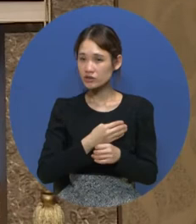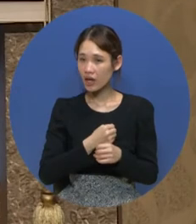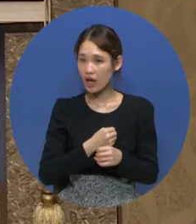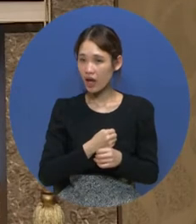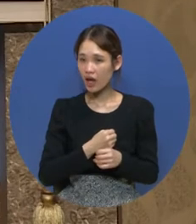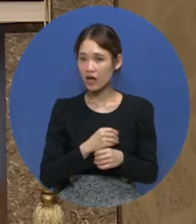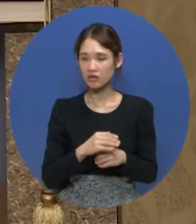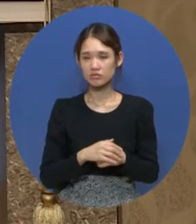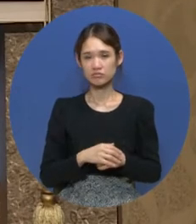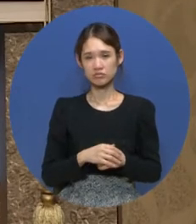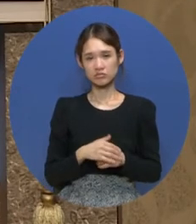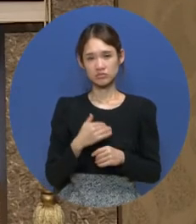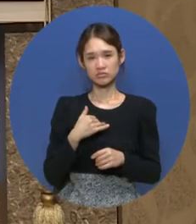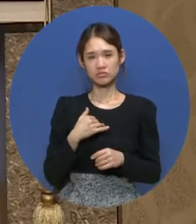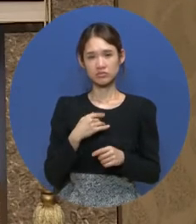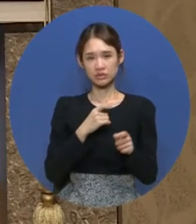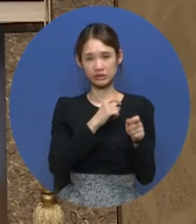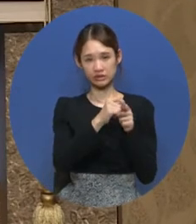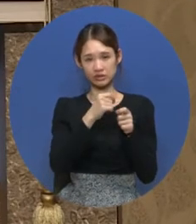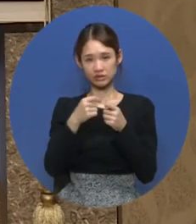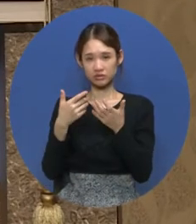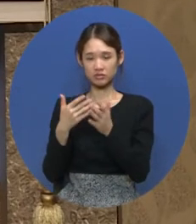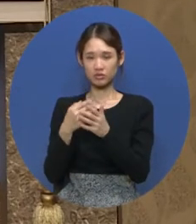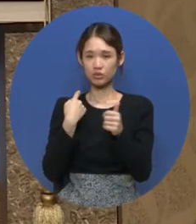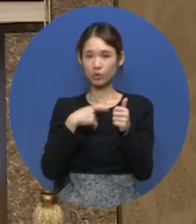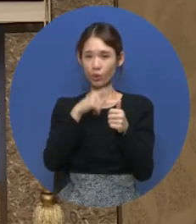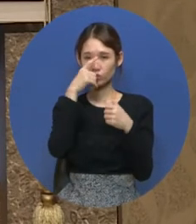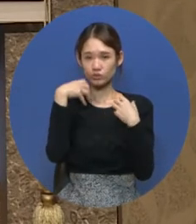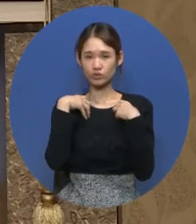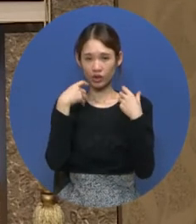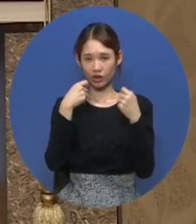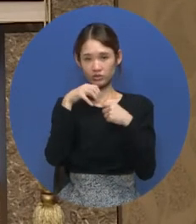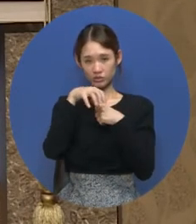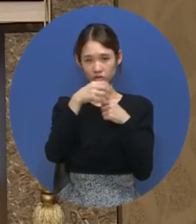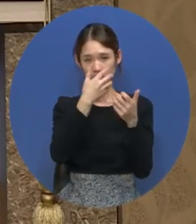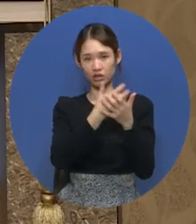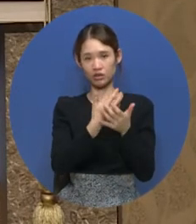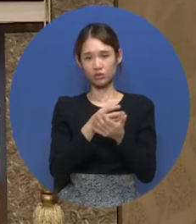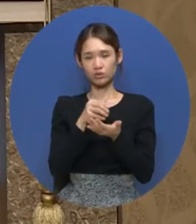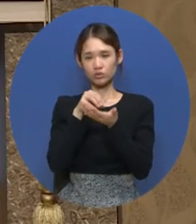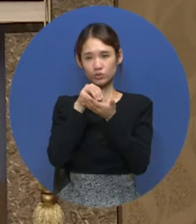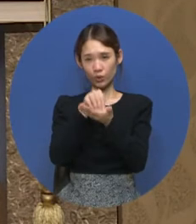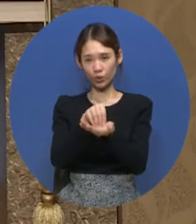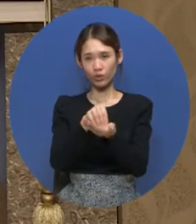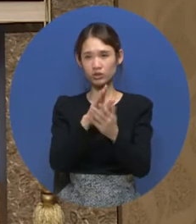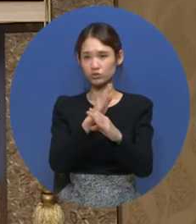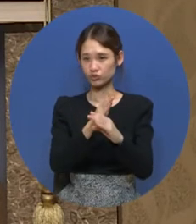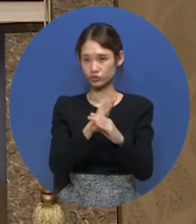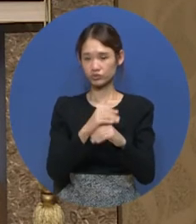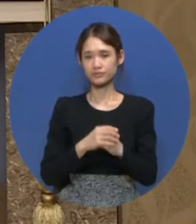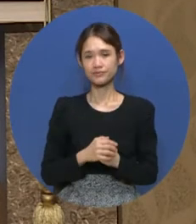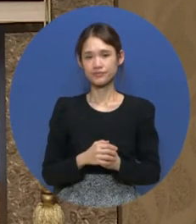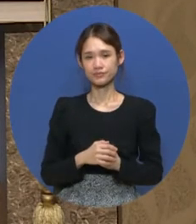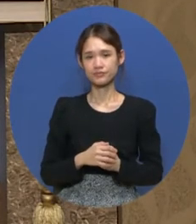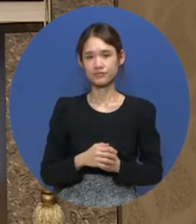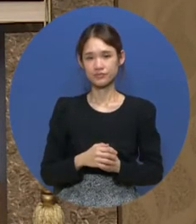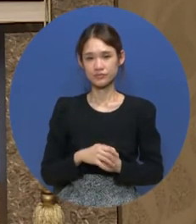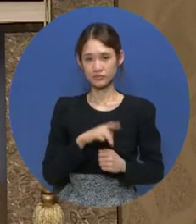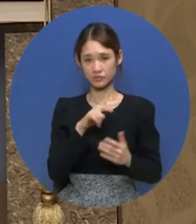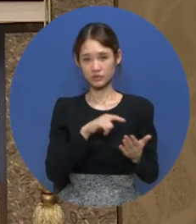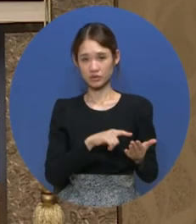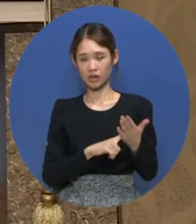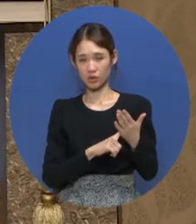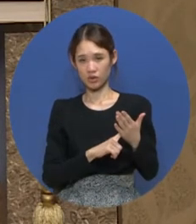각 그지 자대 교육청 같은데 자료로서 출 하고 있어요 전서 처에서 거기서 나오는 그